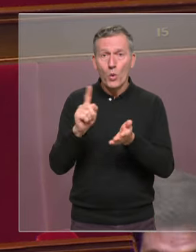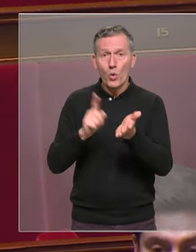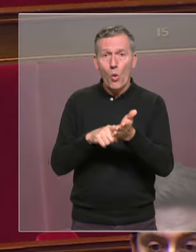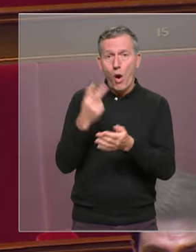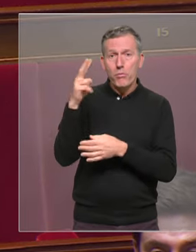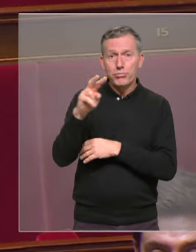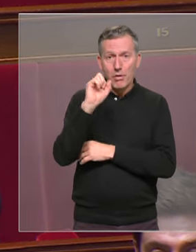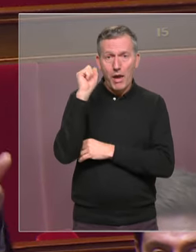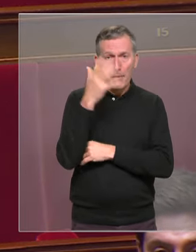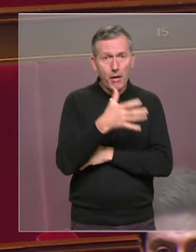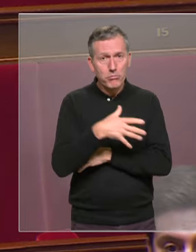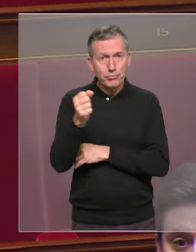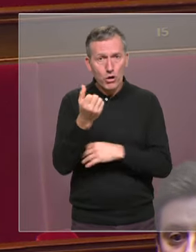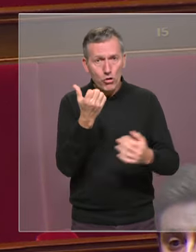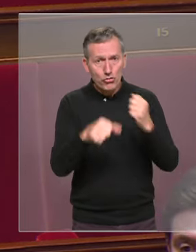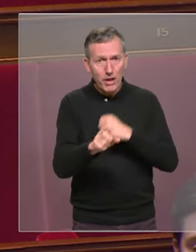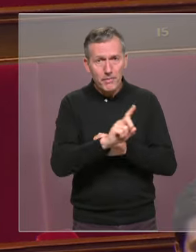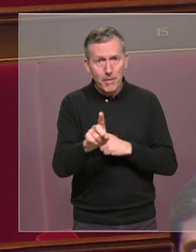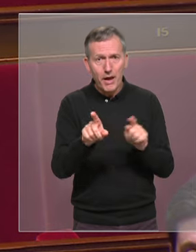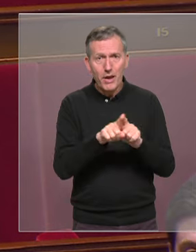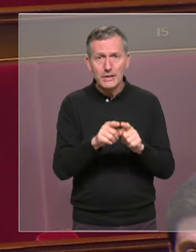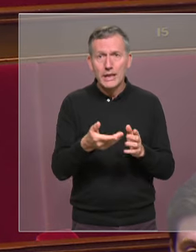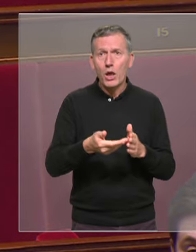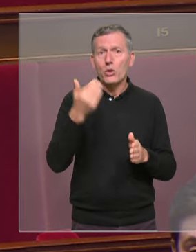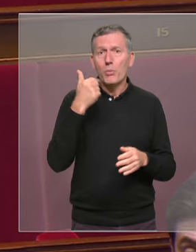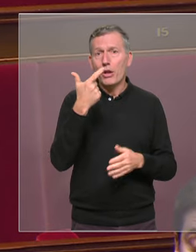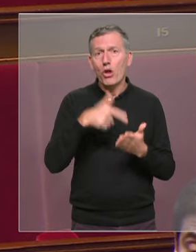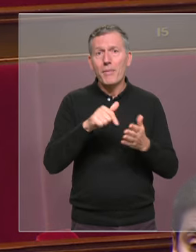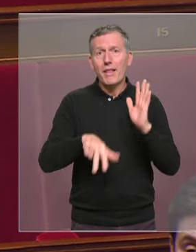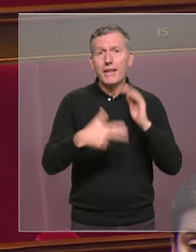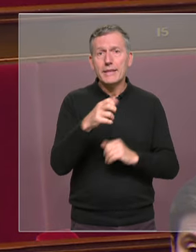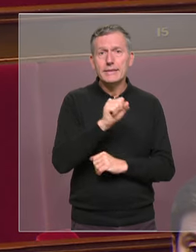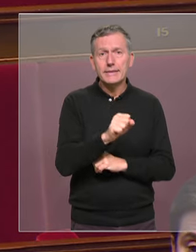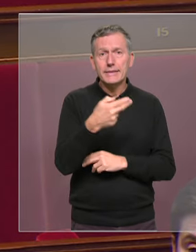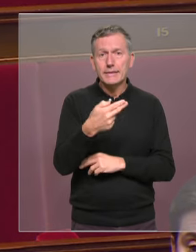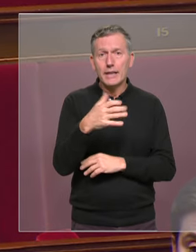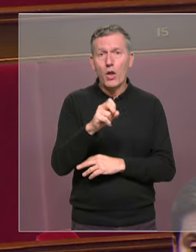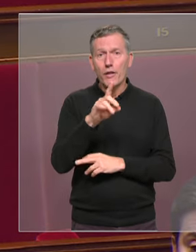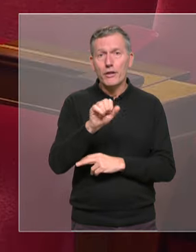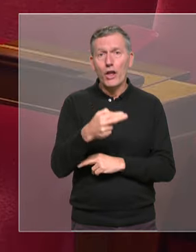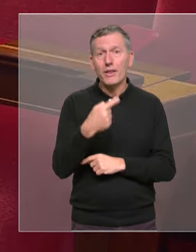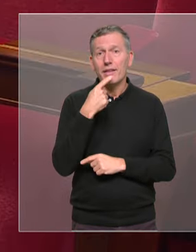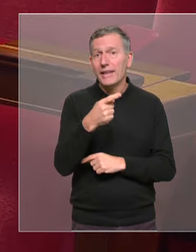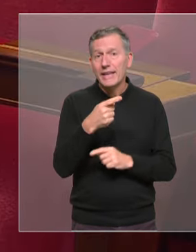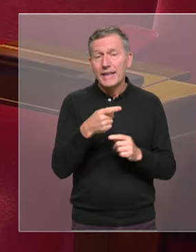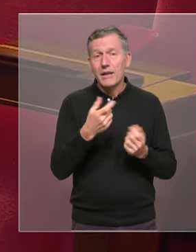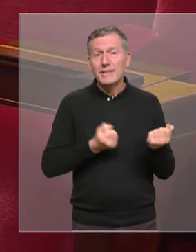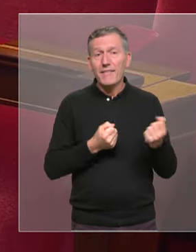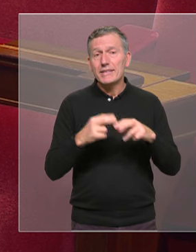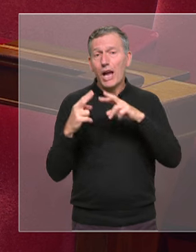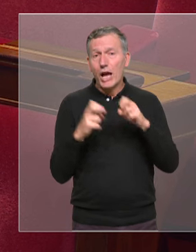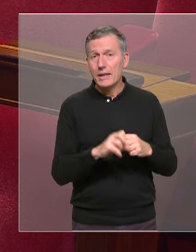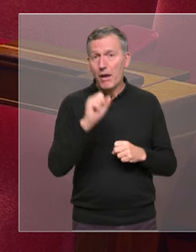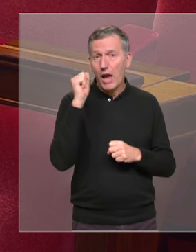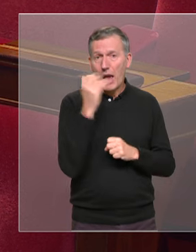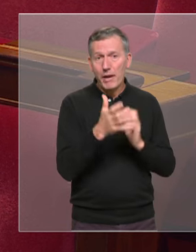américain pour une part. Ça ne vous gêne pas de savoir que Snowden, depuis 2013, a bien indiqué que les services de renseignement